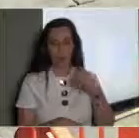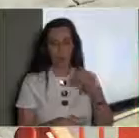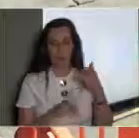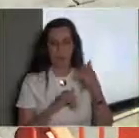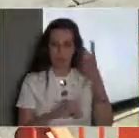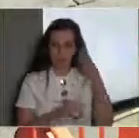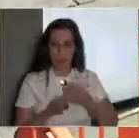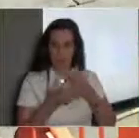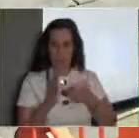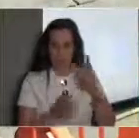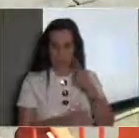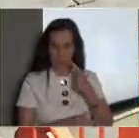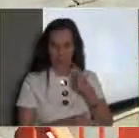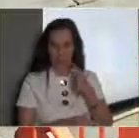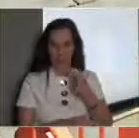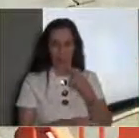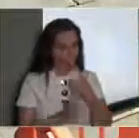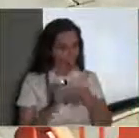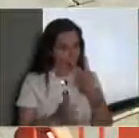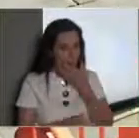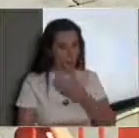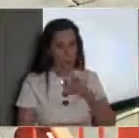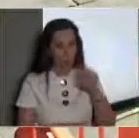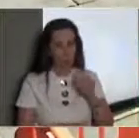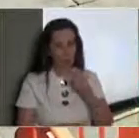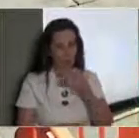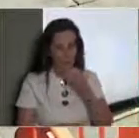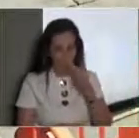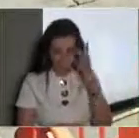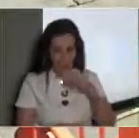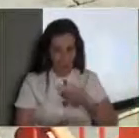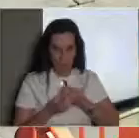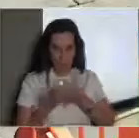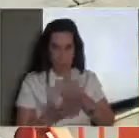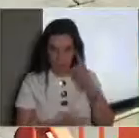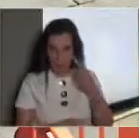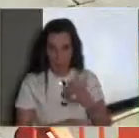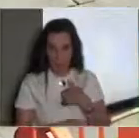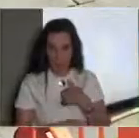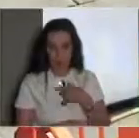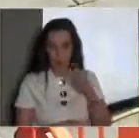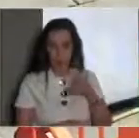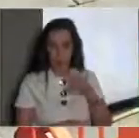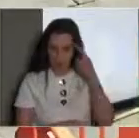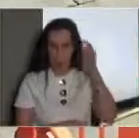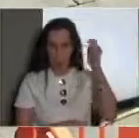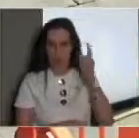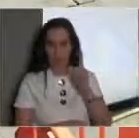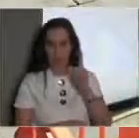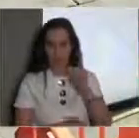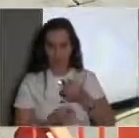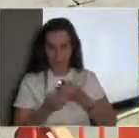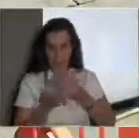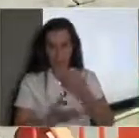מבין את המסר פעמיים, אני ראיתי את הקלטת, פעמיים אמר לך הרבי מלובביץ', שאל אותך אם אתה הבנת את המסר, לעניות דעתי, יש לך IQ גבוה, אבל במסר